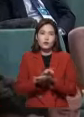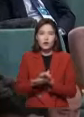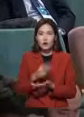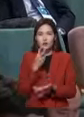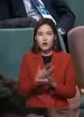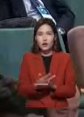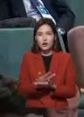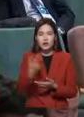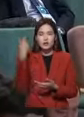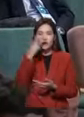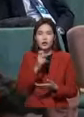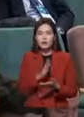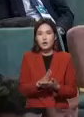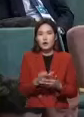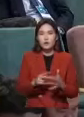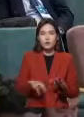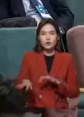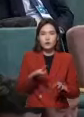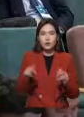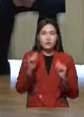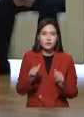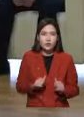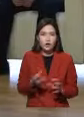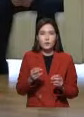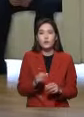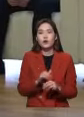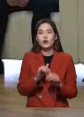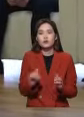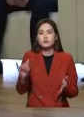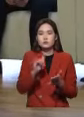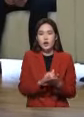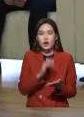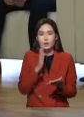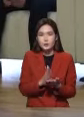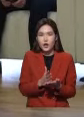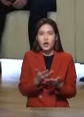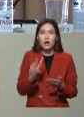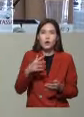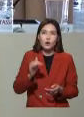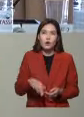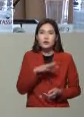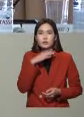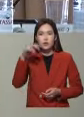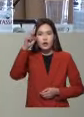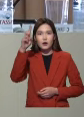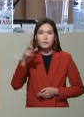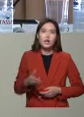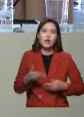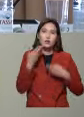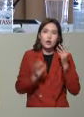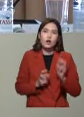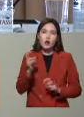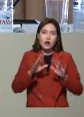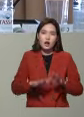бау-бақша, тыңайтқыш өндірісі және сүт тауары өндірісіндегі тәжірибесін тиімді деп санайды. Мәселен, соңғы жылдары көрші мемлекет күздік бидай өндірісін терең